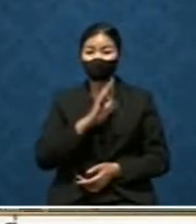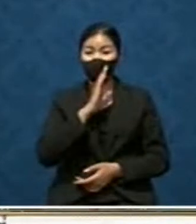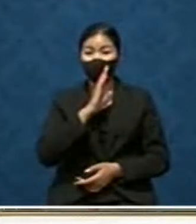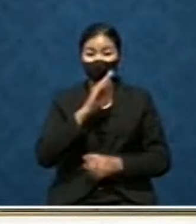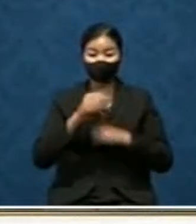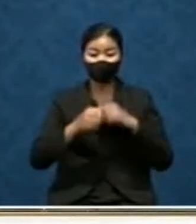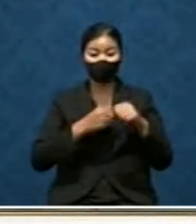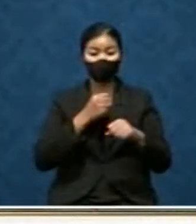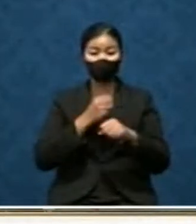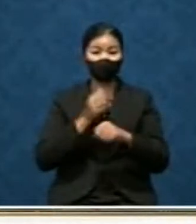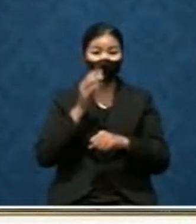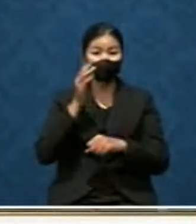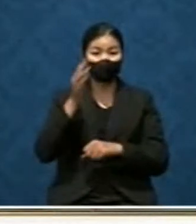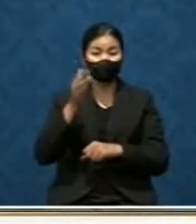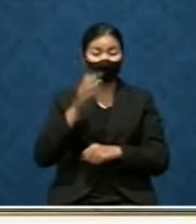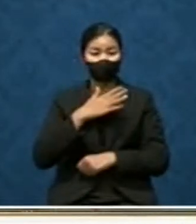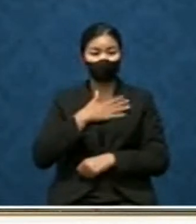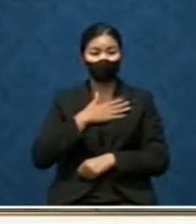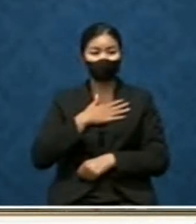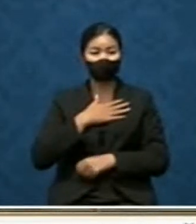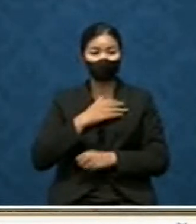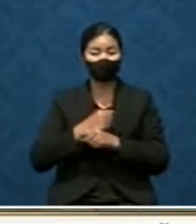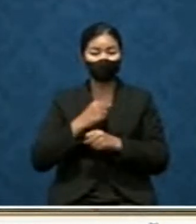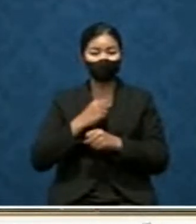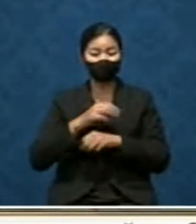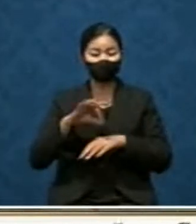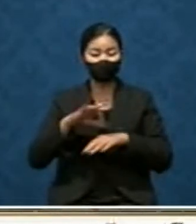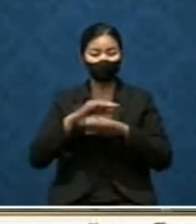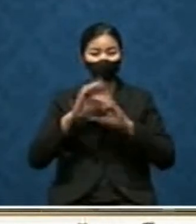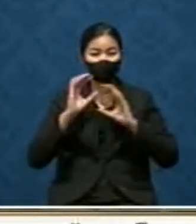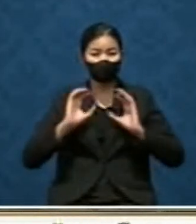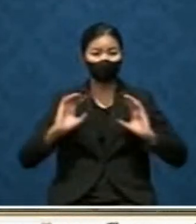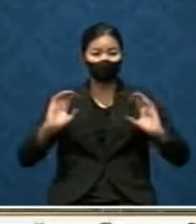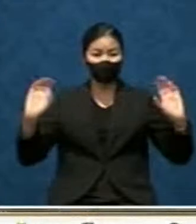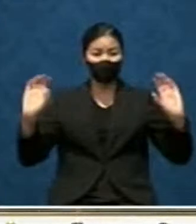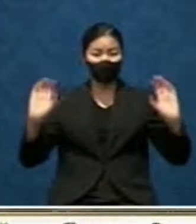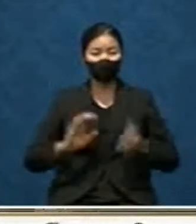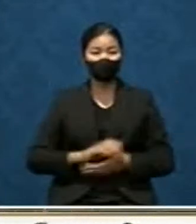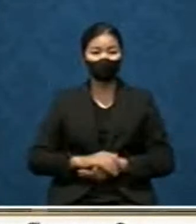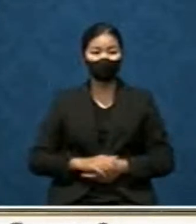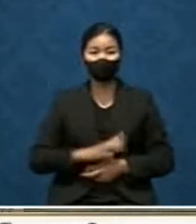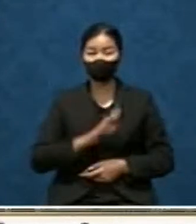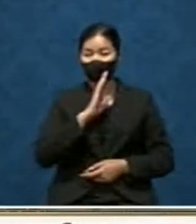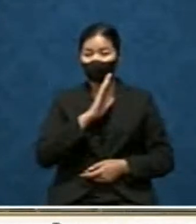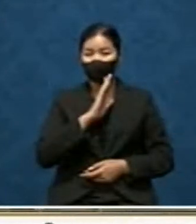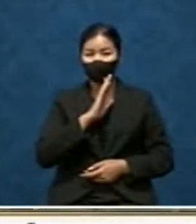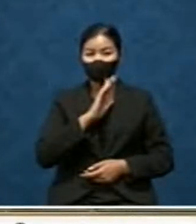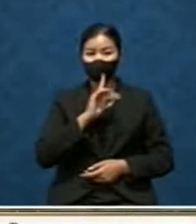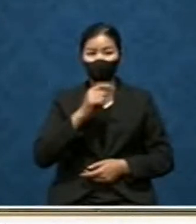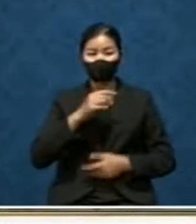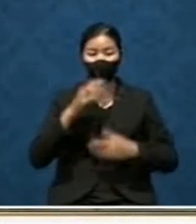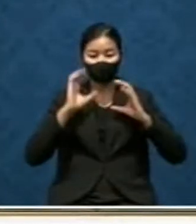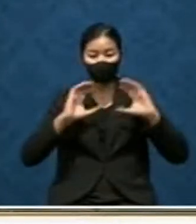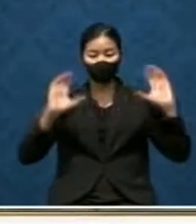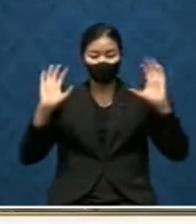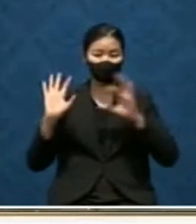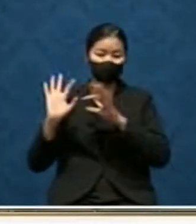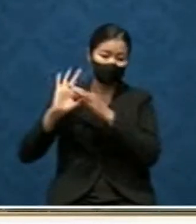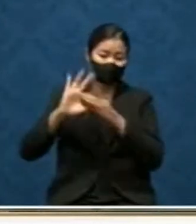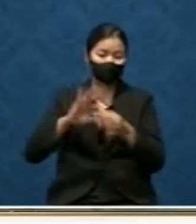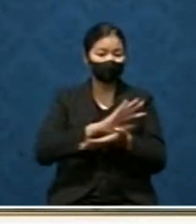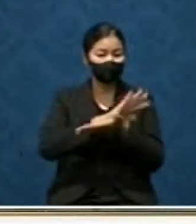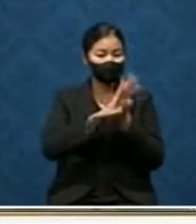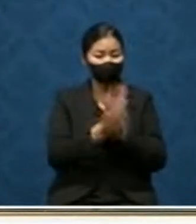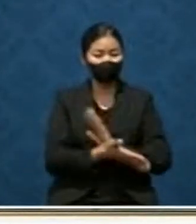ถ้าพวกผมเป็รัฐบาล พวกผมจะเอากนชาให้กลบไปเป็ยาเสบติดแ่นอน